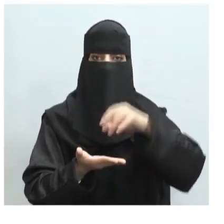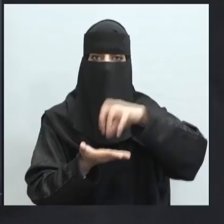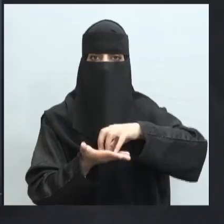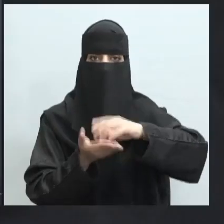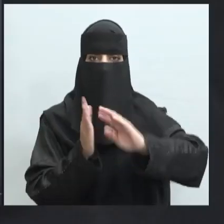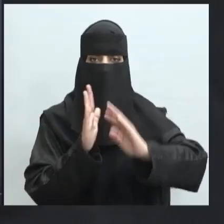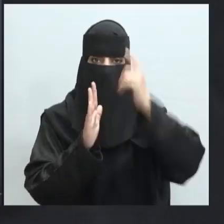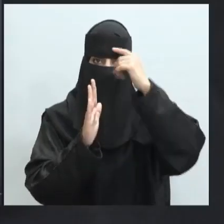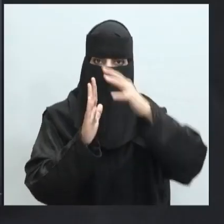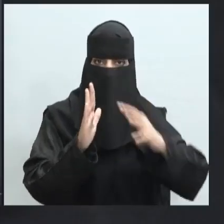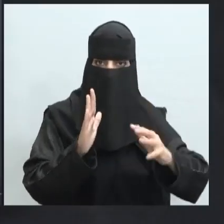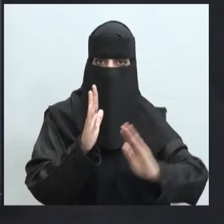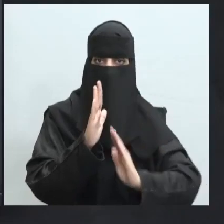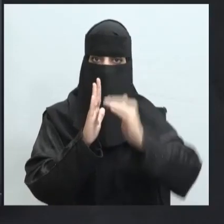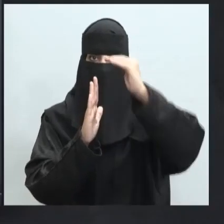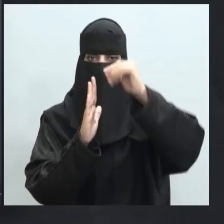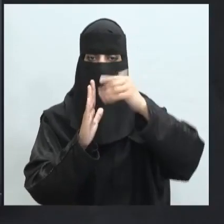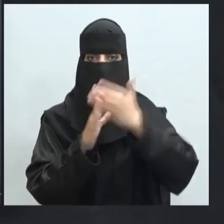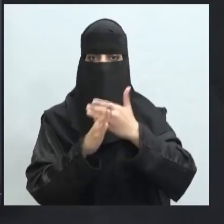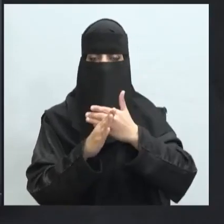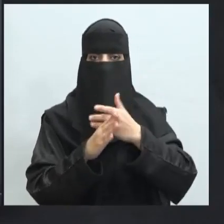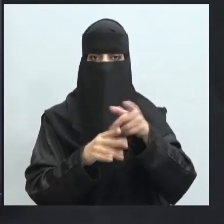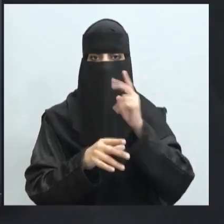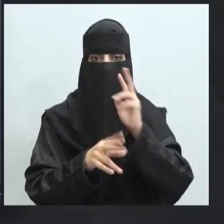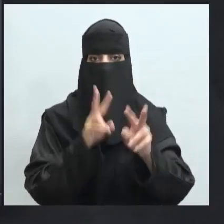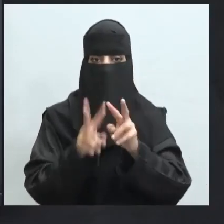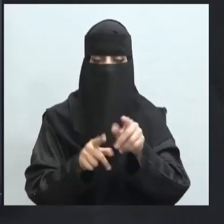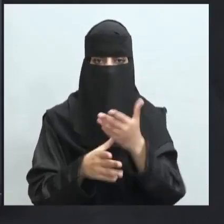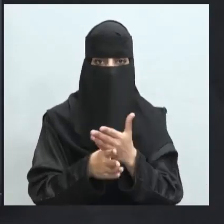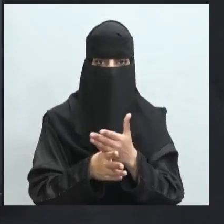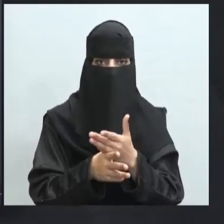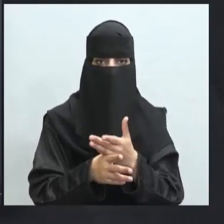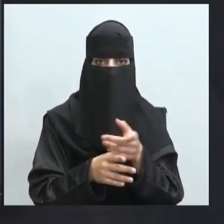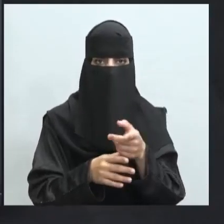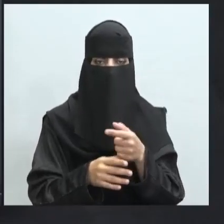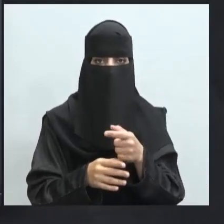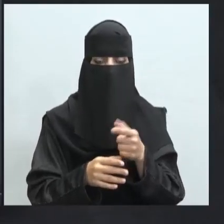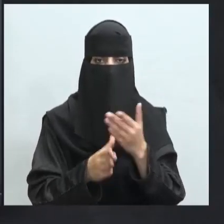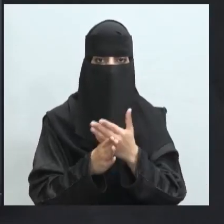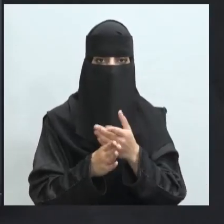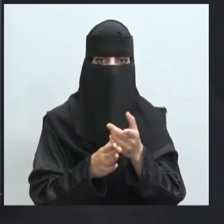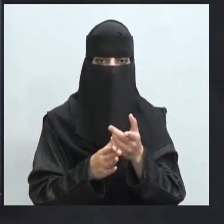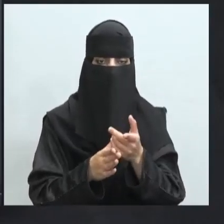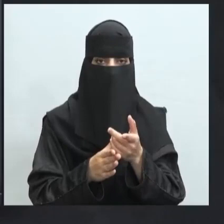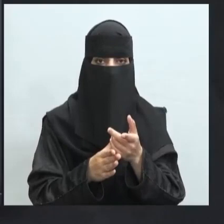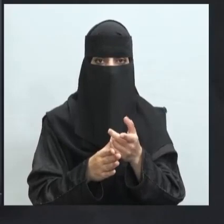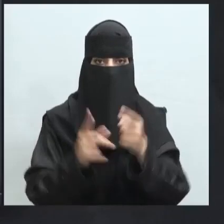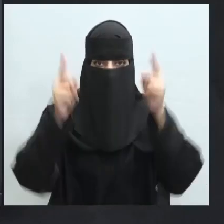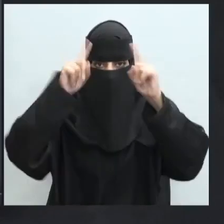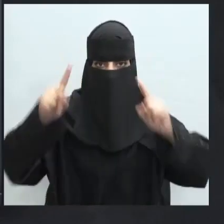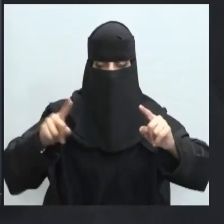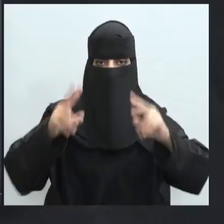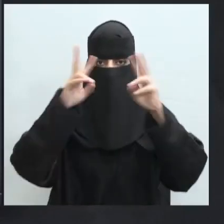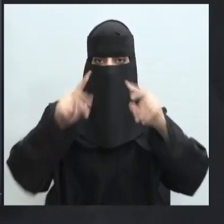مرتفعه من الارض وبالتالي ربما يسبب كما شاهدنا قبل قليل يسبب البرق